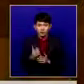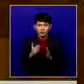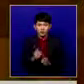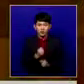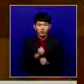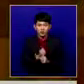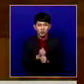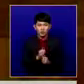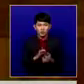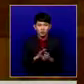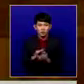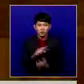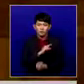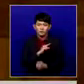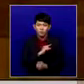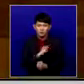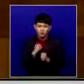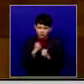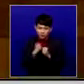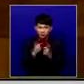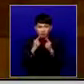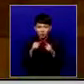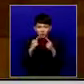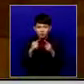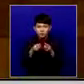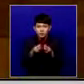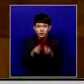องก็ได้พยายามตอบในรายละเอียด